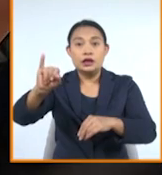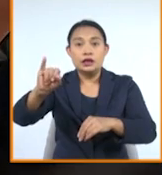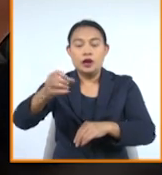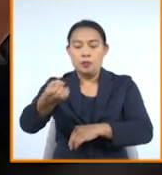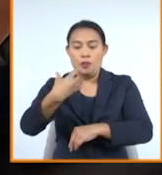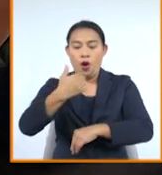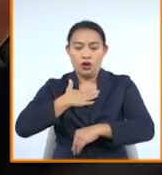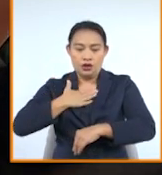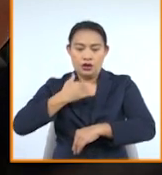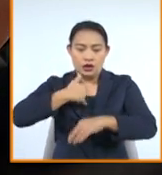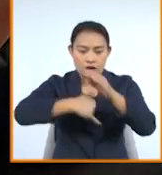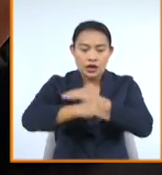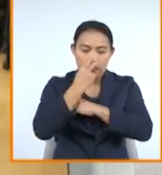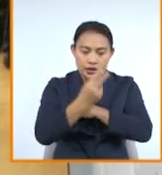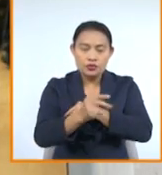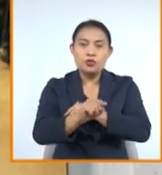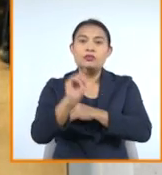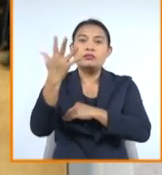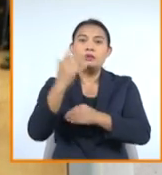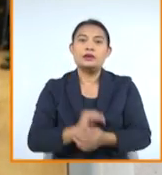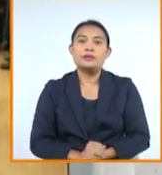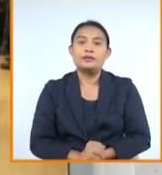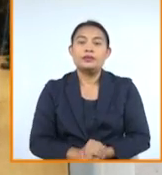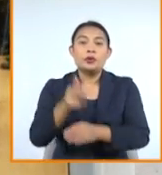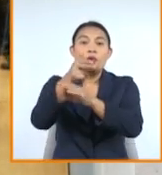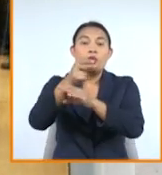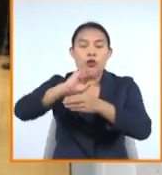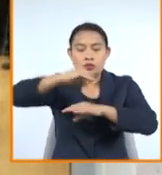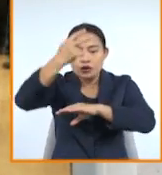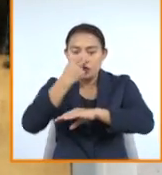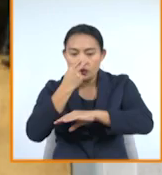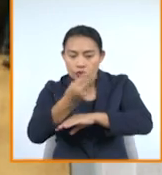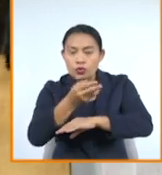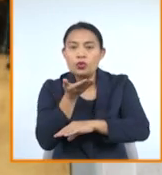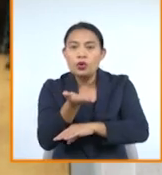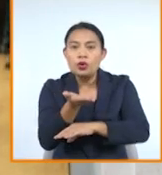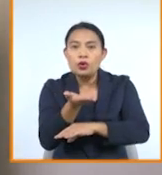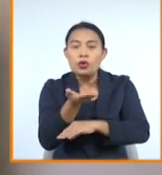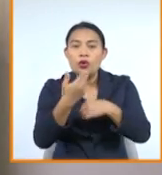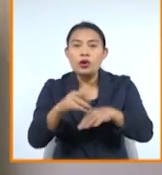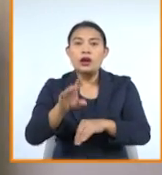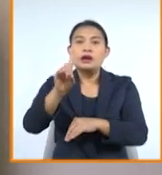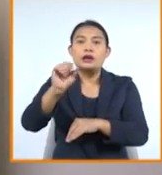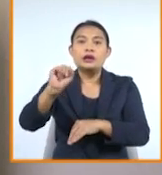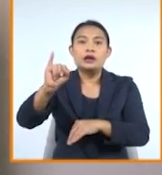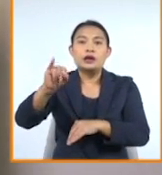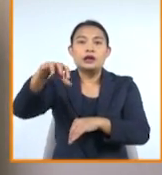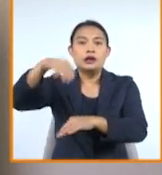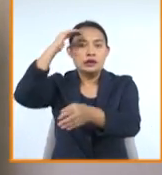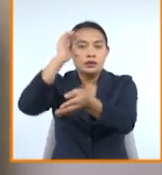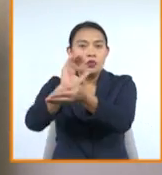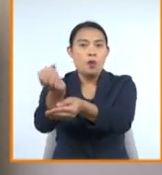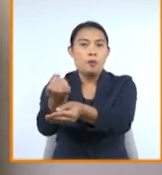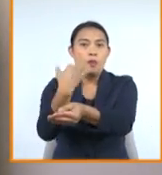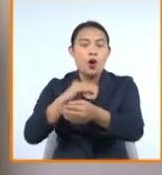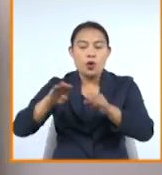รวจสอบที่เกิดเหตุส่วนการขอตรวจสอบกล้องวงจรปิดที่บันทึกการเข้าออกนั้น DSI ก็แจ้งกับตนว่าเซิร์ฟเวอร์มีปัญห